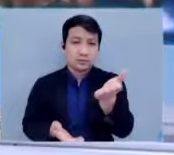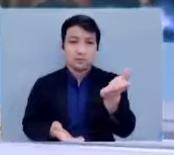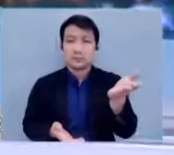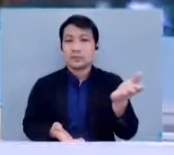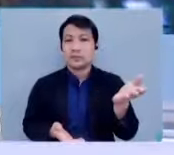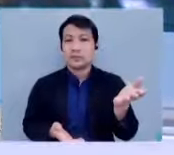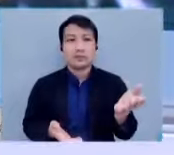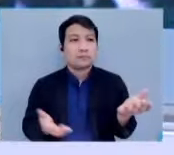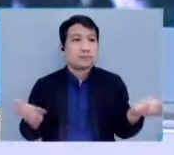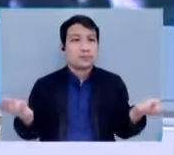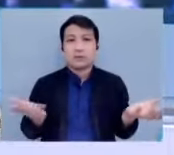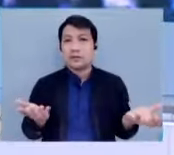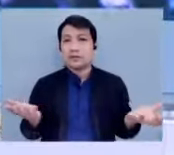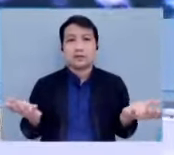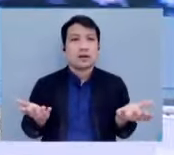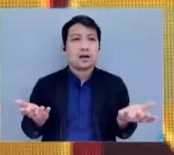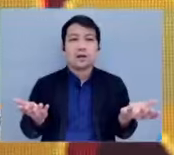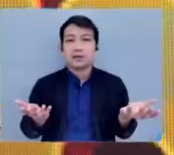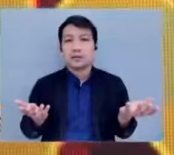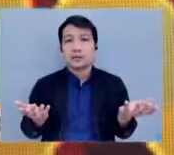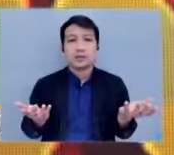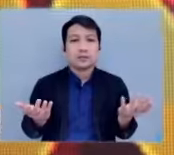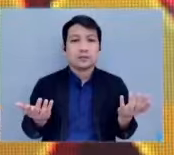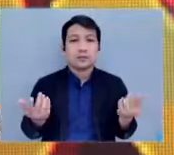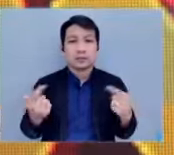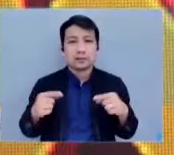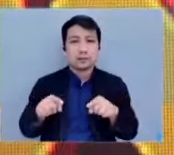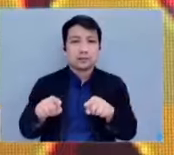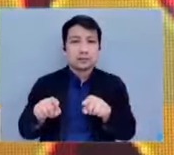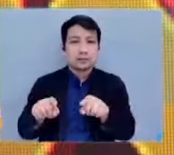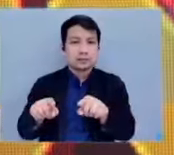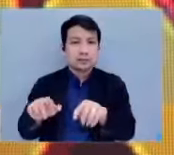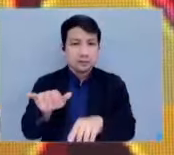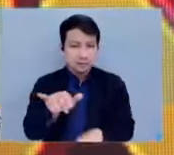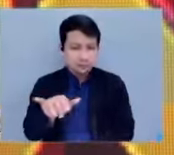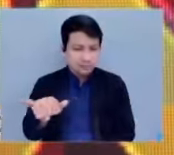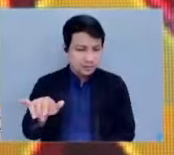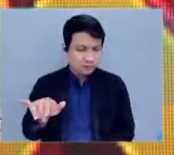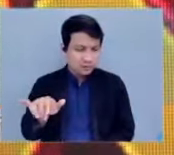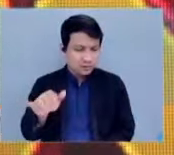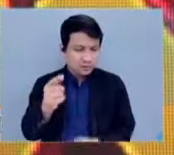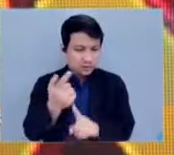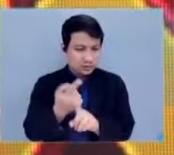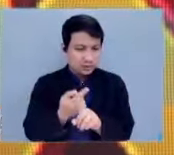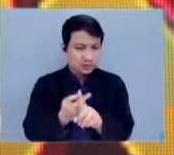sal Dar d ang mga